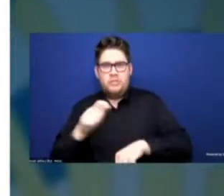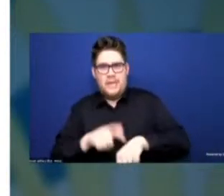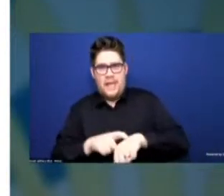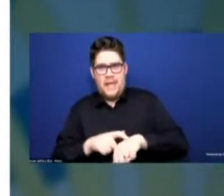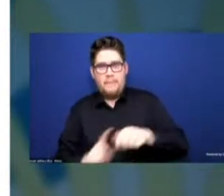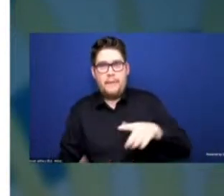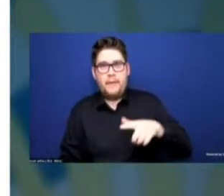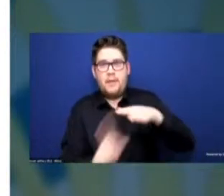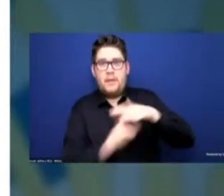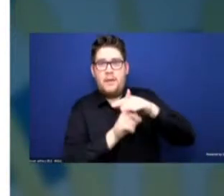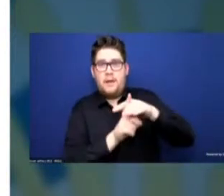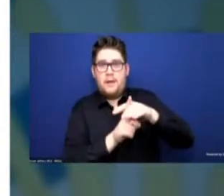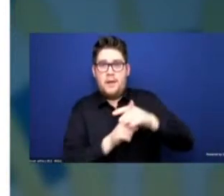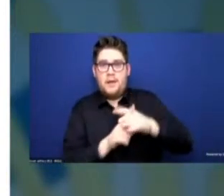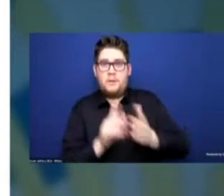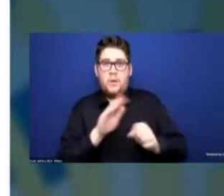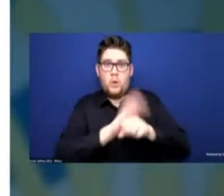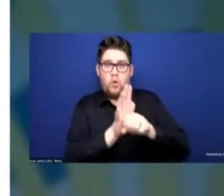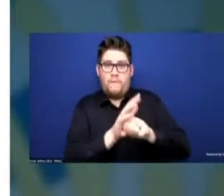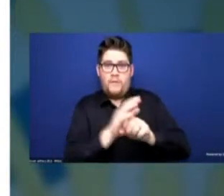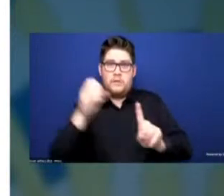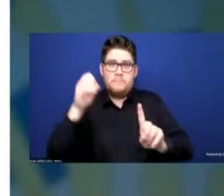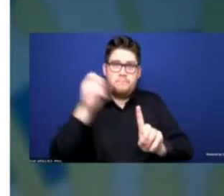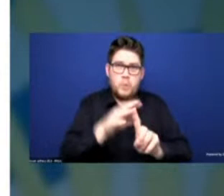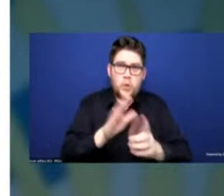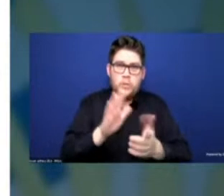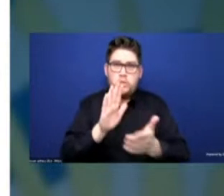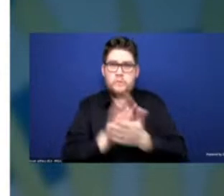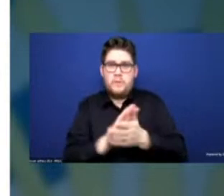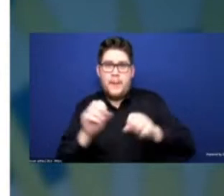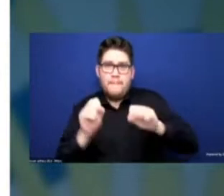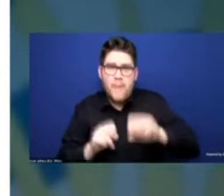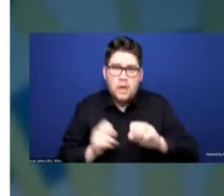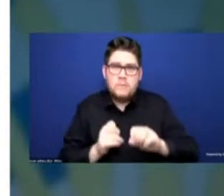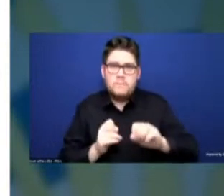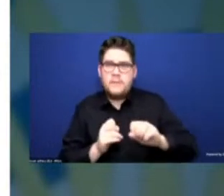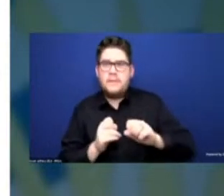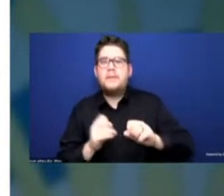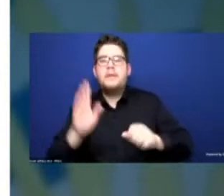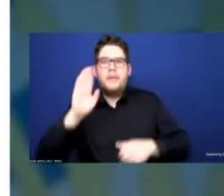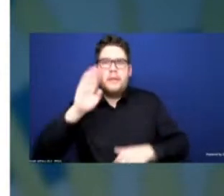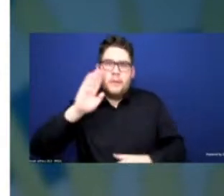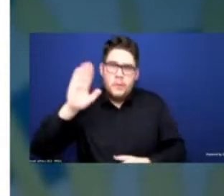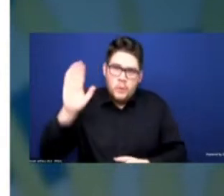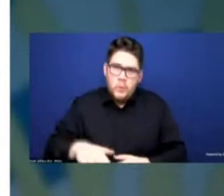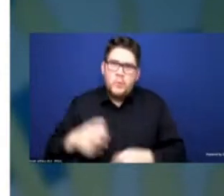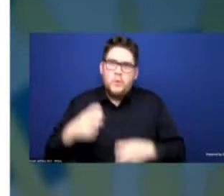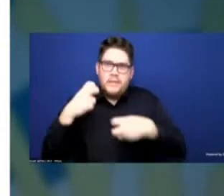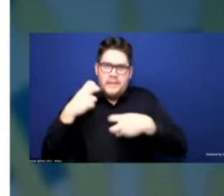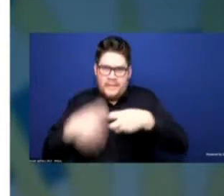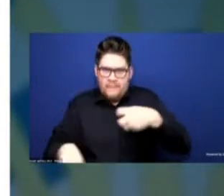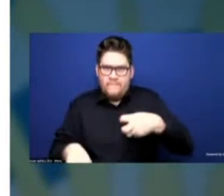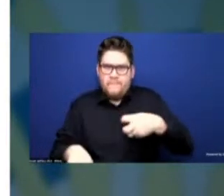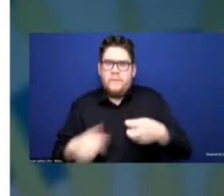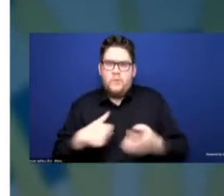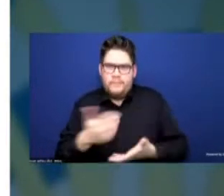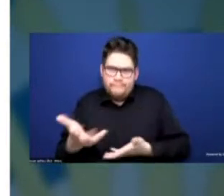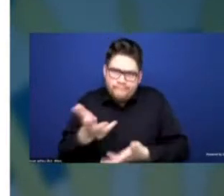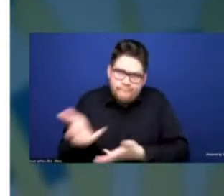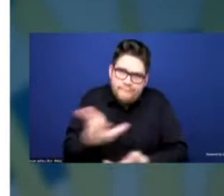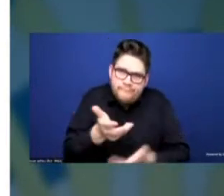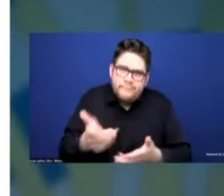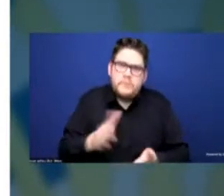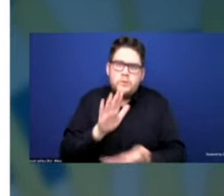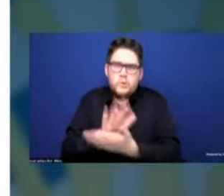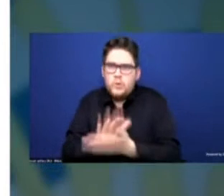我们 what 社 are 区 the 的这个 measures 传 that 染 are 的情况 important. We've。 那 been 么学 working 生 with the 和教 schools 职员工 to ensure 传染 that 的 the 情 COVID 况基 safety 本 plans 上 in 都是 every 通过 school 社区